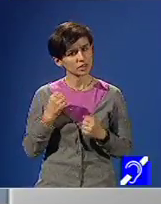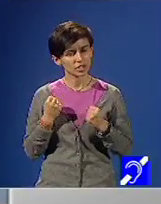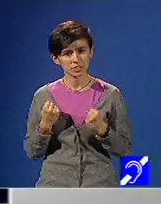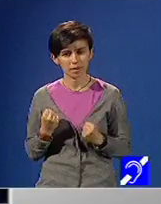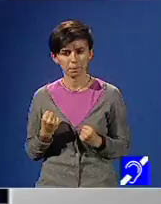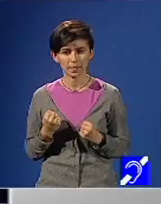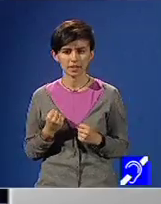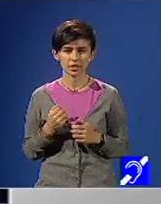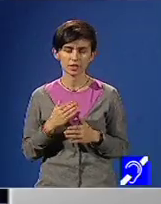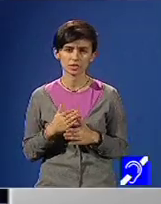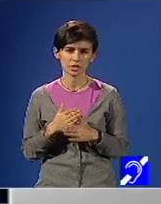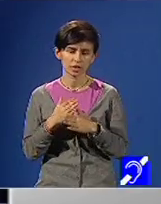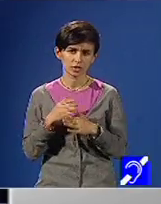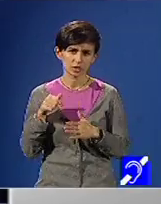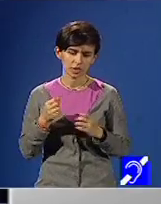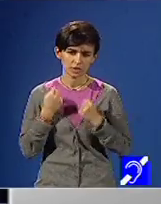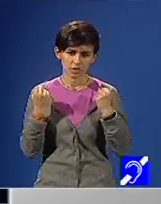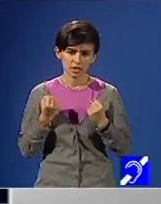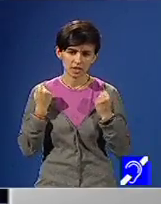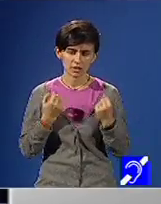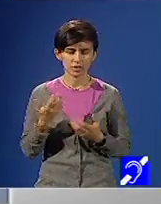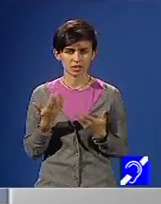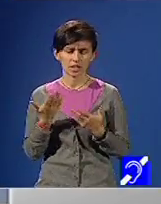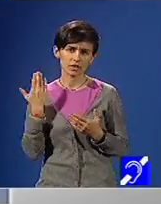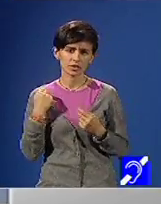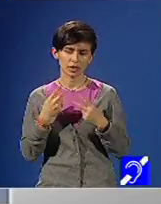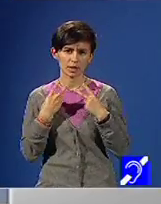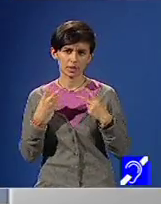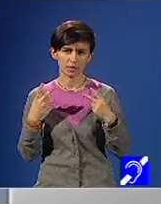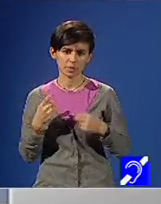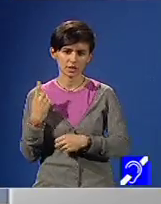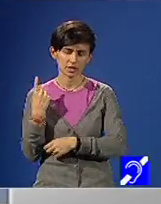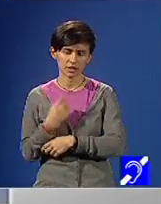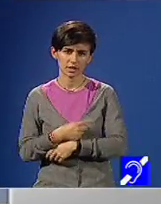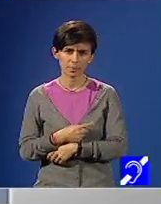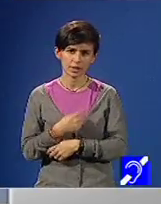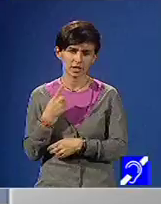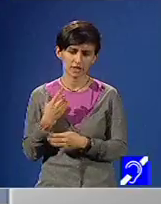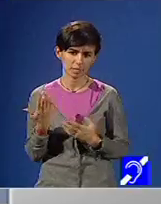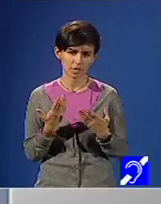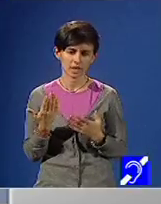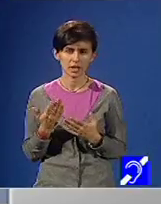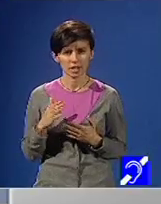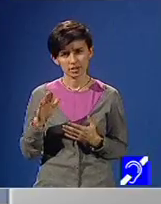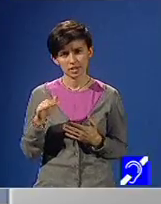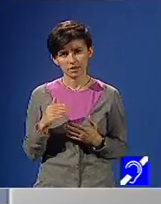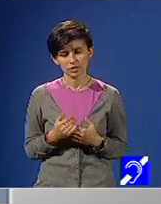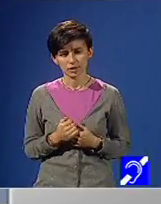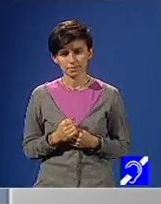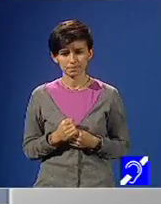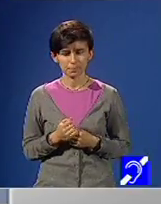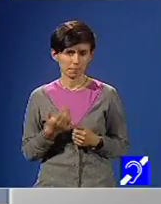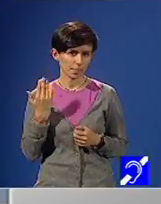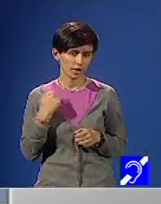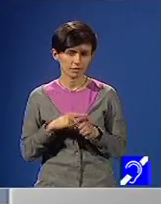susțină aceste activități, care au fost cele mai importante bariere pe care voi le-ați depășit? Și știu că au fost momente